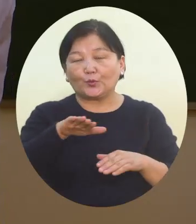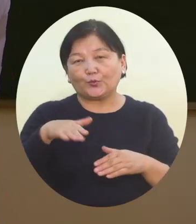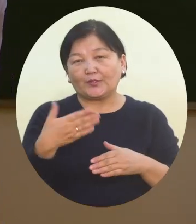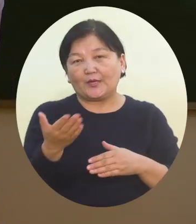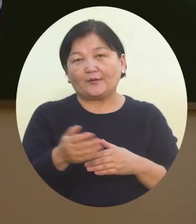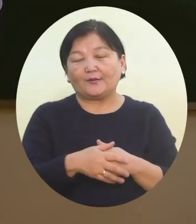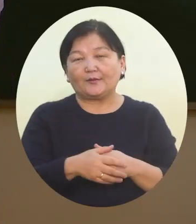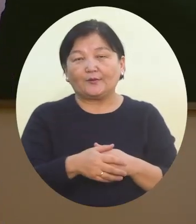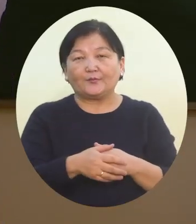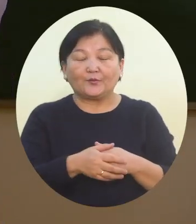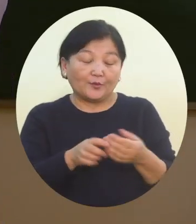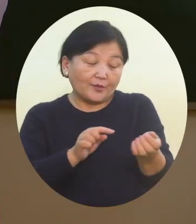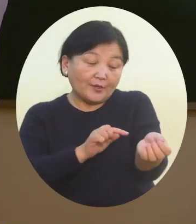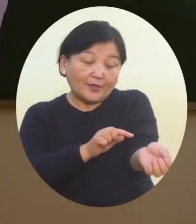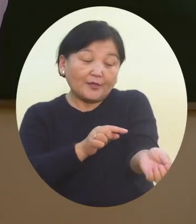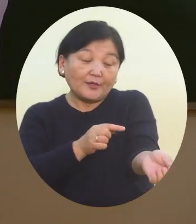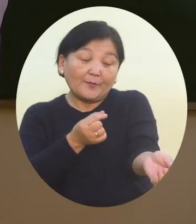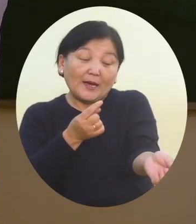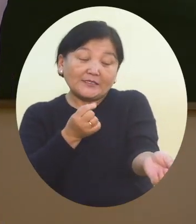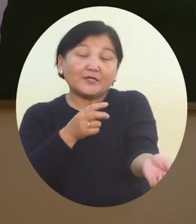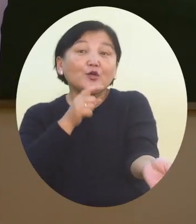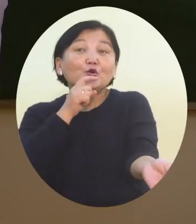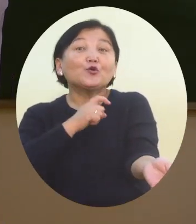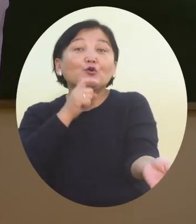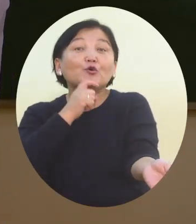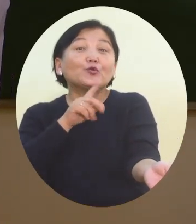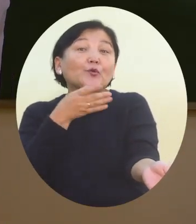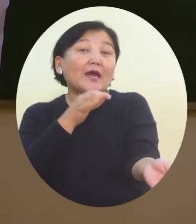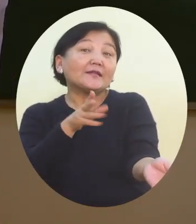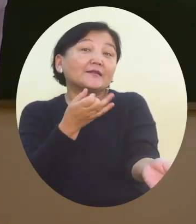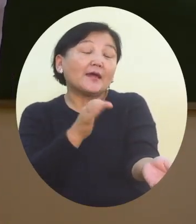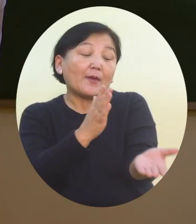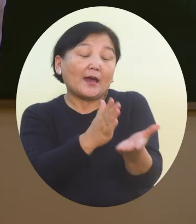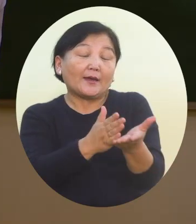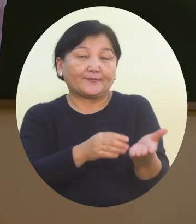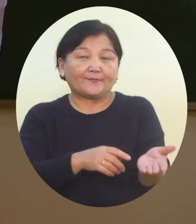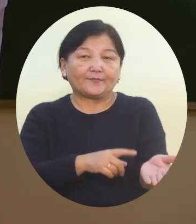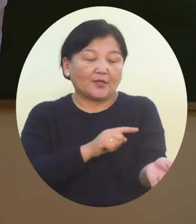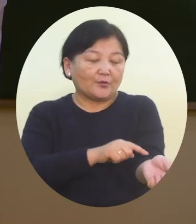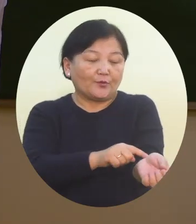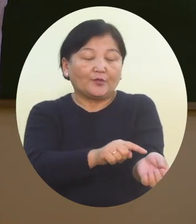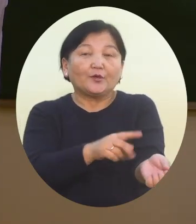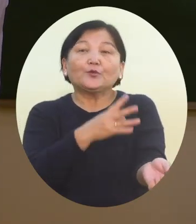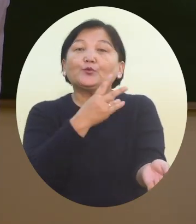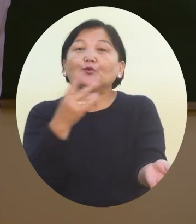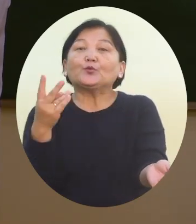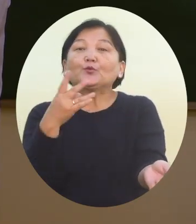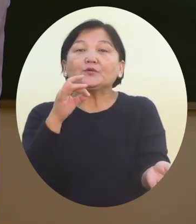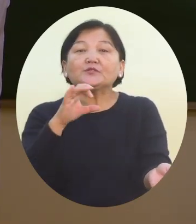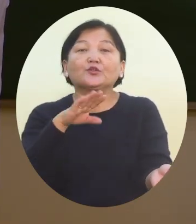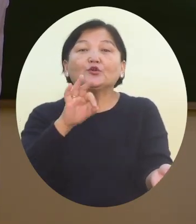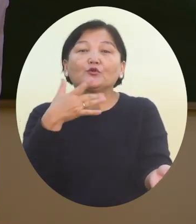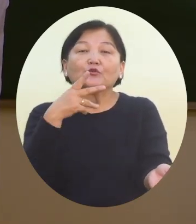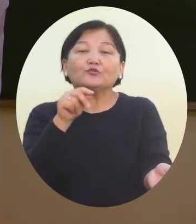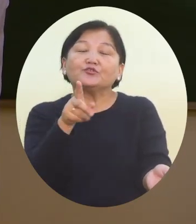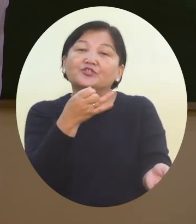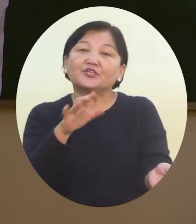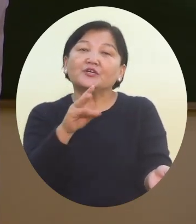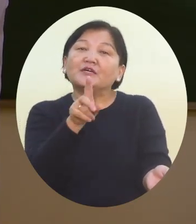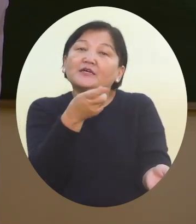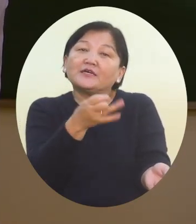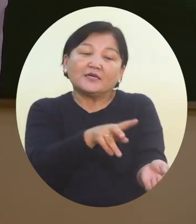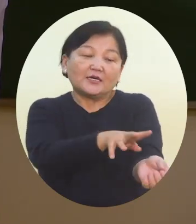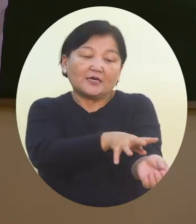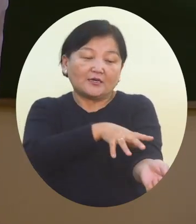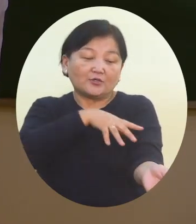За тэгэхээр үл ялын хөхтүү ятаа юм шиг харагдаж байгаа ах тийм ээ. За тэгэхээр энэ нь бол нүүрс хүчний хий урсж байгаа судас маань харагдаж байна